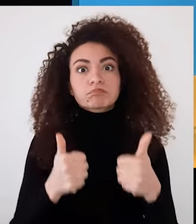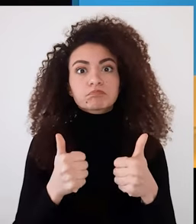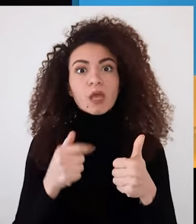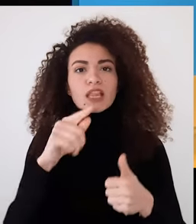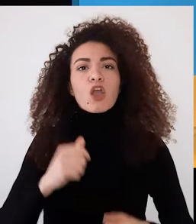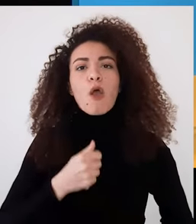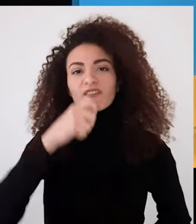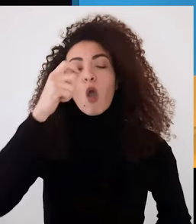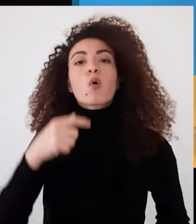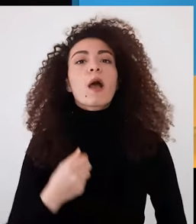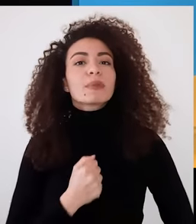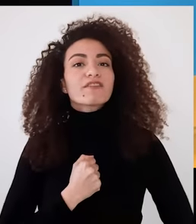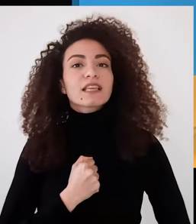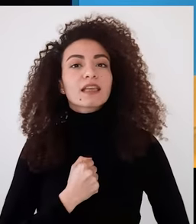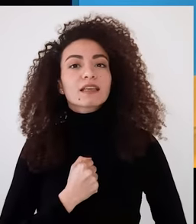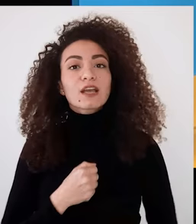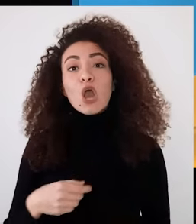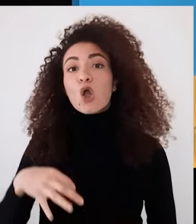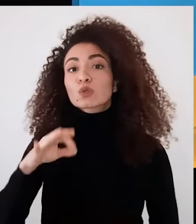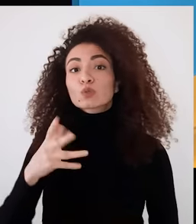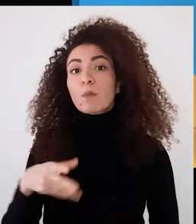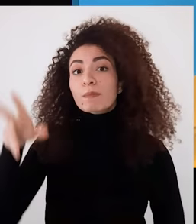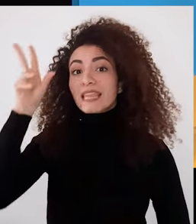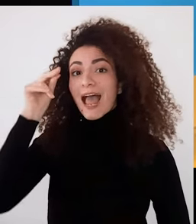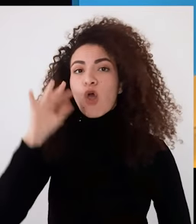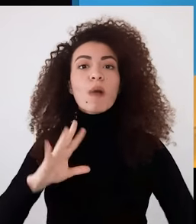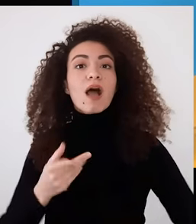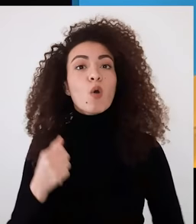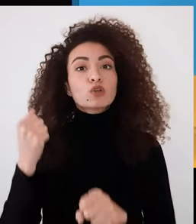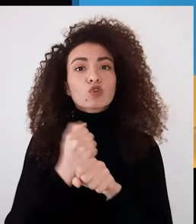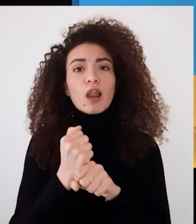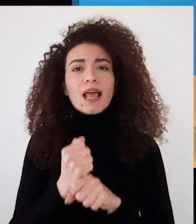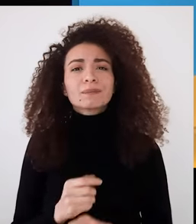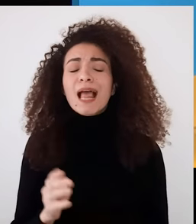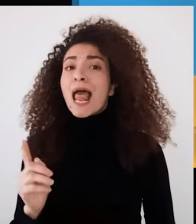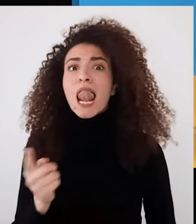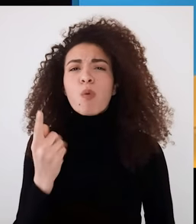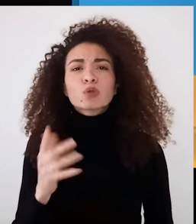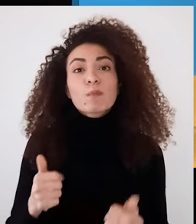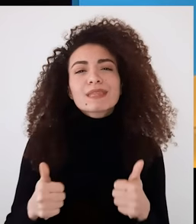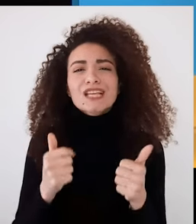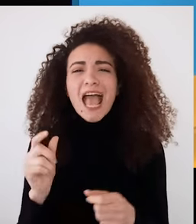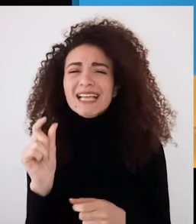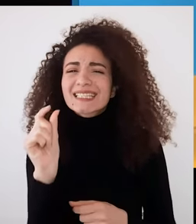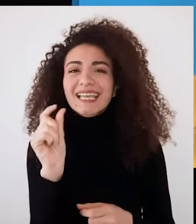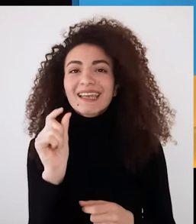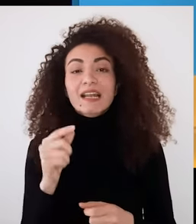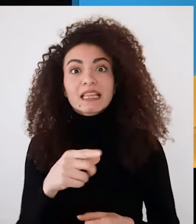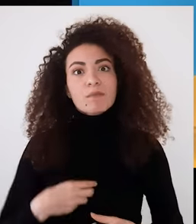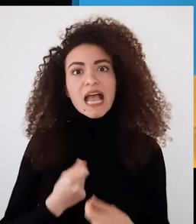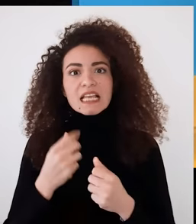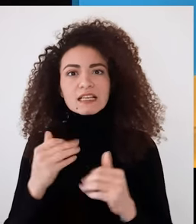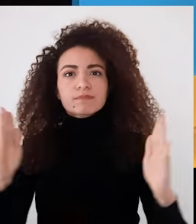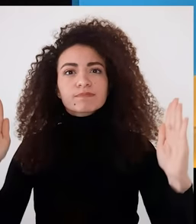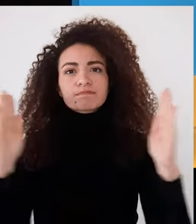المقصود من خلال مسيرتك الأكاديمية أو التخصص المهني أو أي خبرة نجاح ولو صغيرة خليتك تشعري بأنك